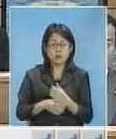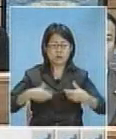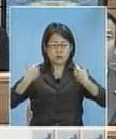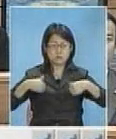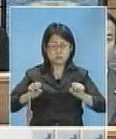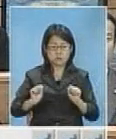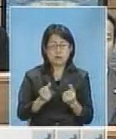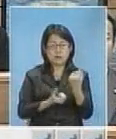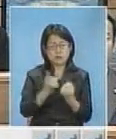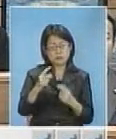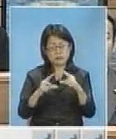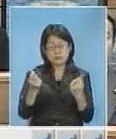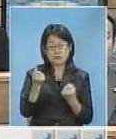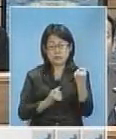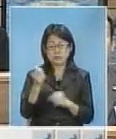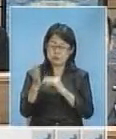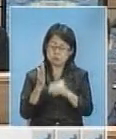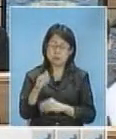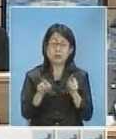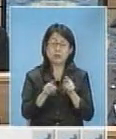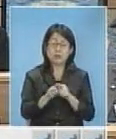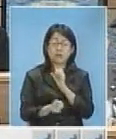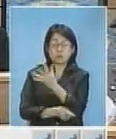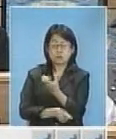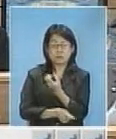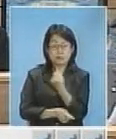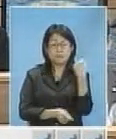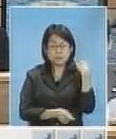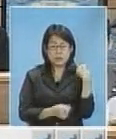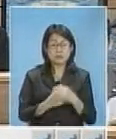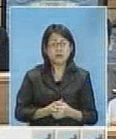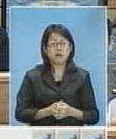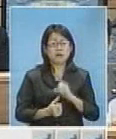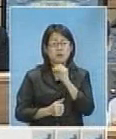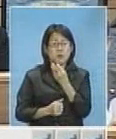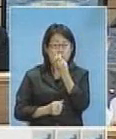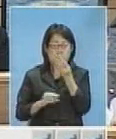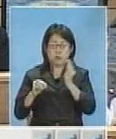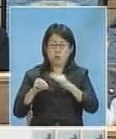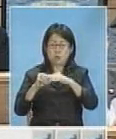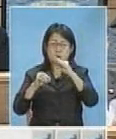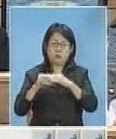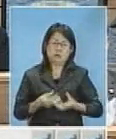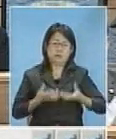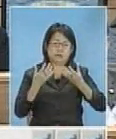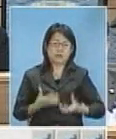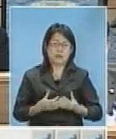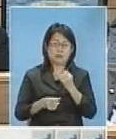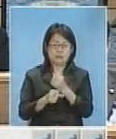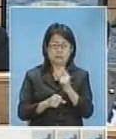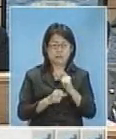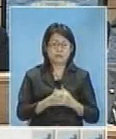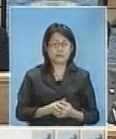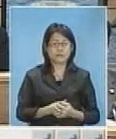ซี่ทั่วประเทศอย่างไรว่าภาระเพิ่มเติมที่ท่านมอบให้กับทางธนาคารของรัฐ